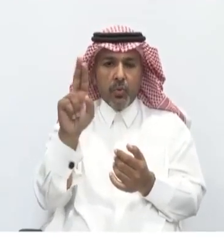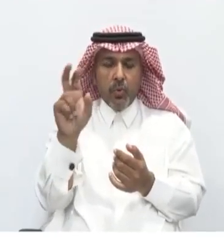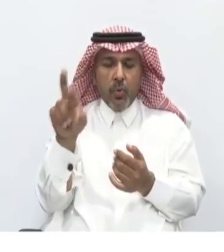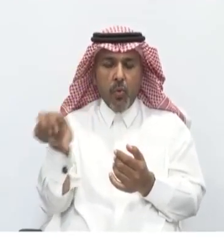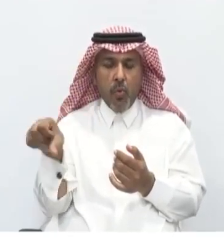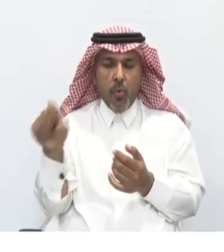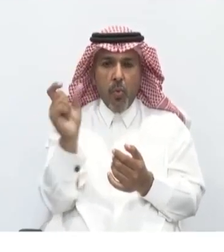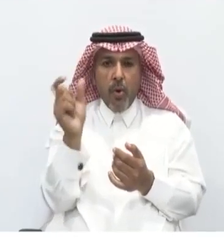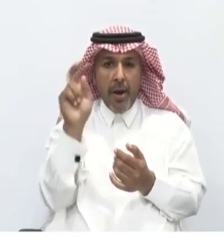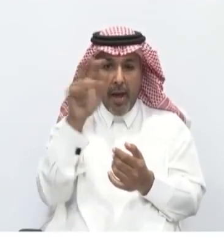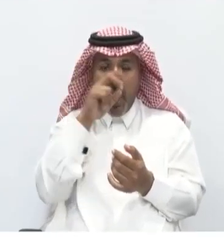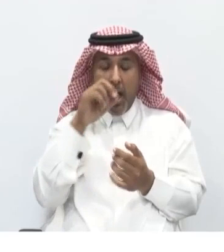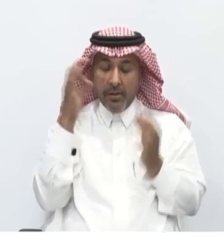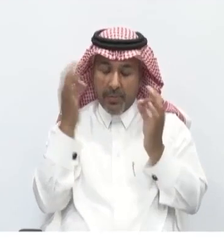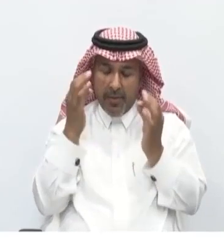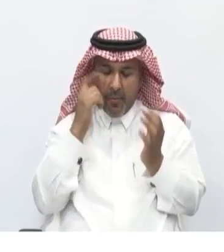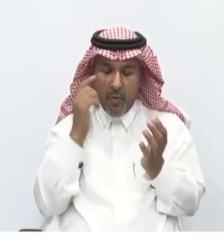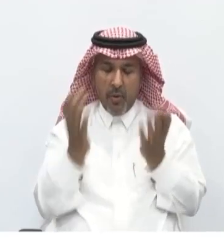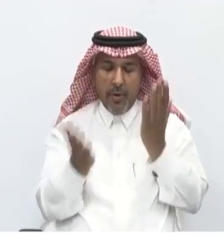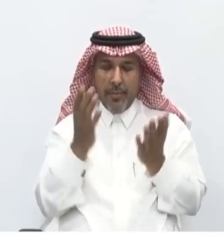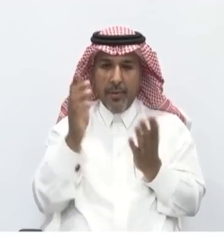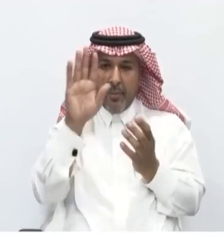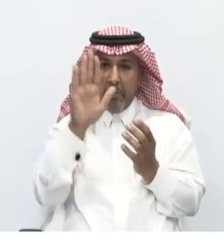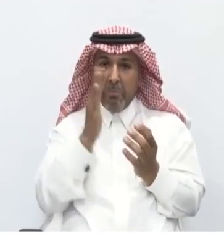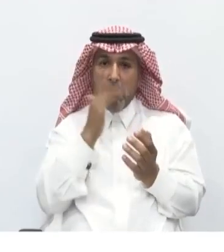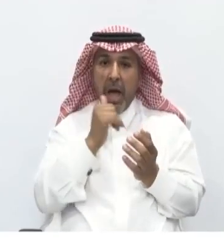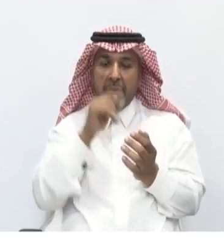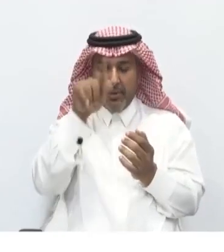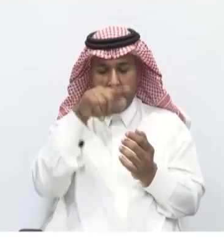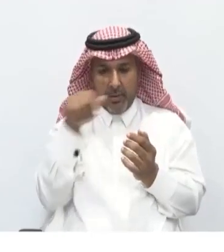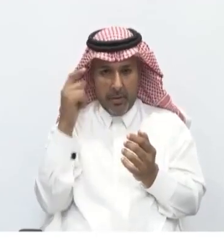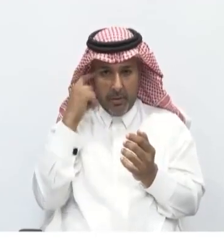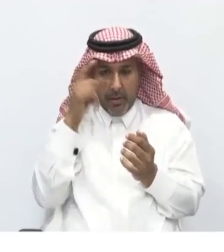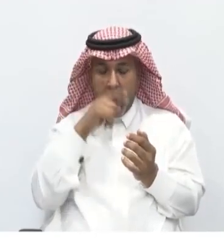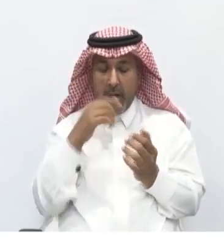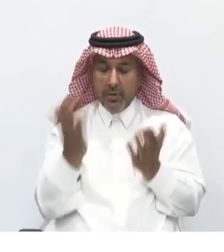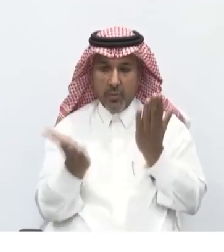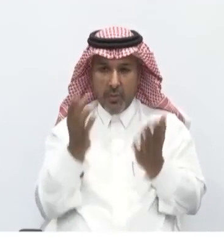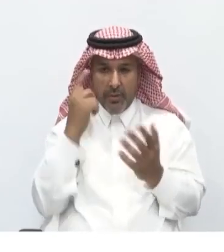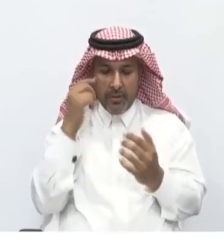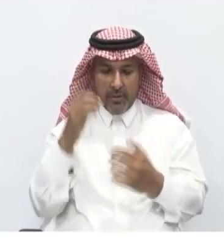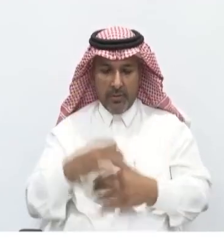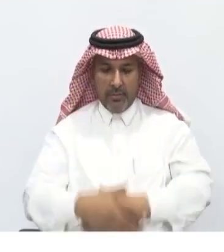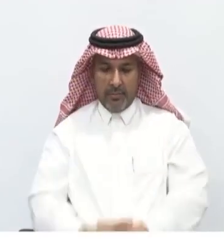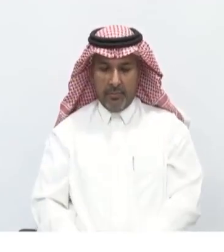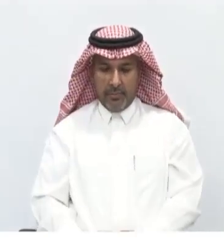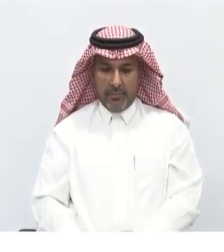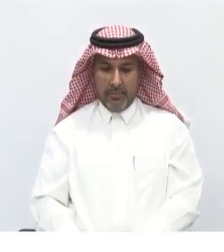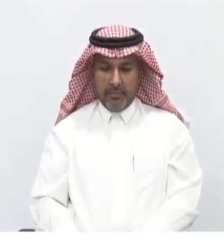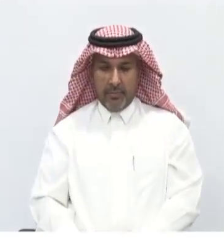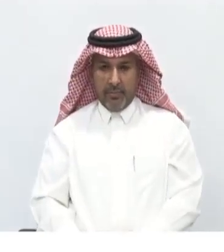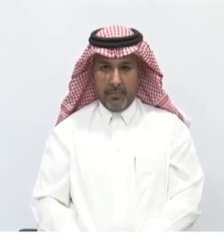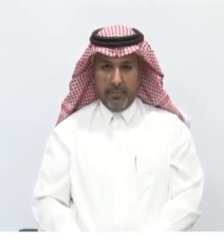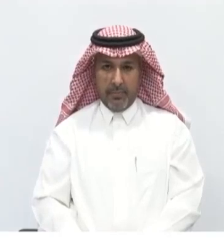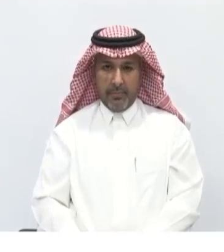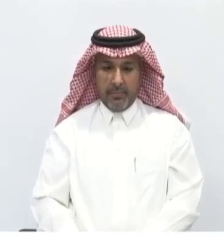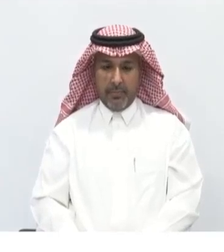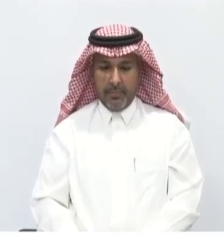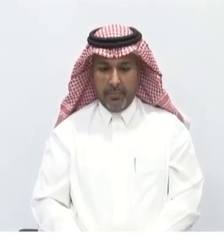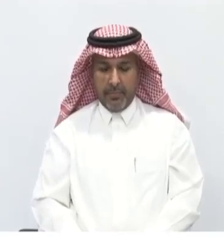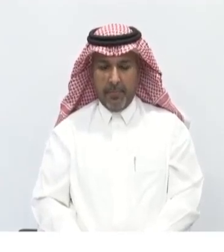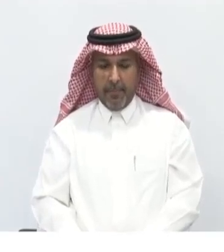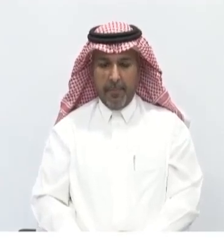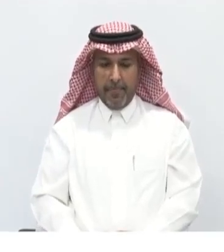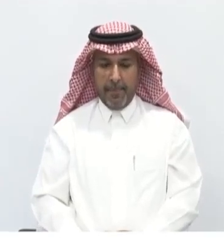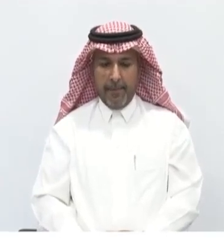النسبه بين اعداد المولات لاي مادتين في المعادله الكيميائيه الموزونه تطبيق عند وضع